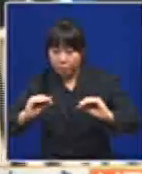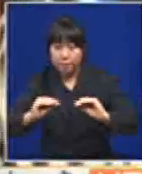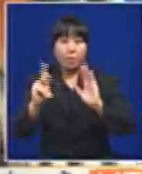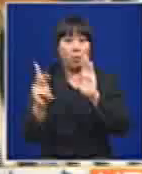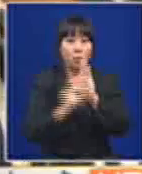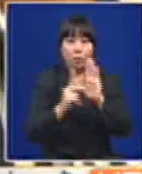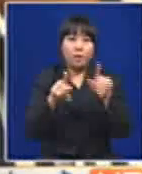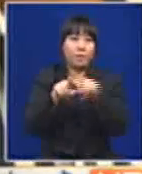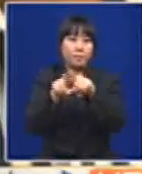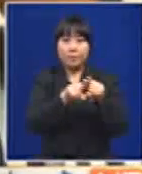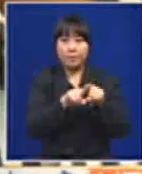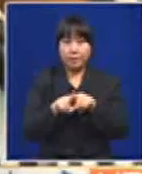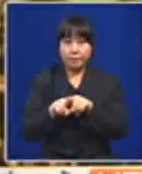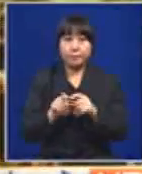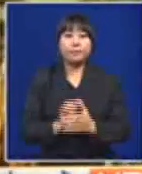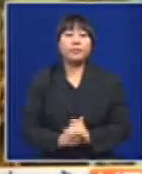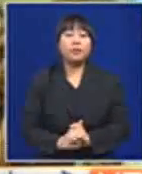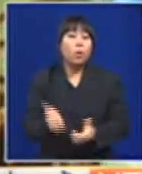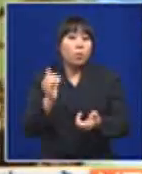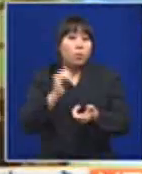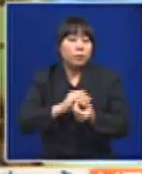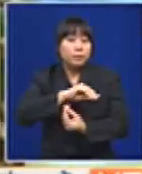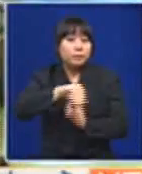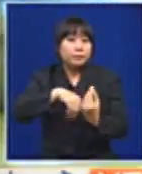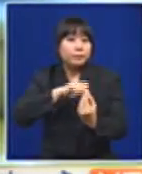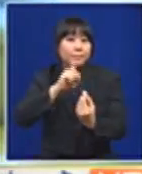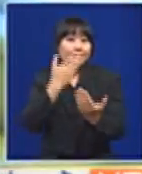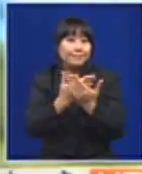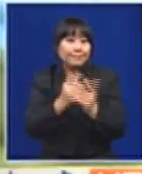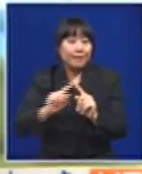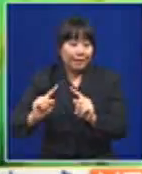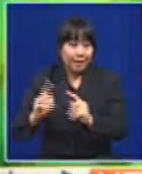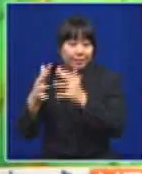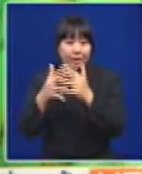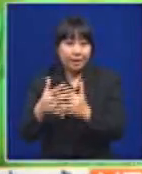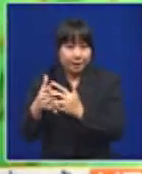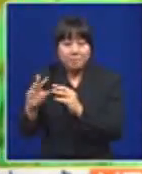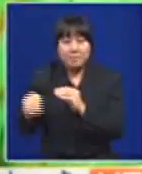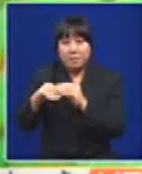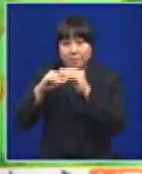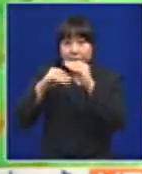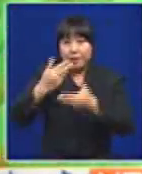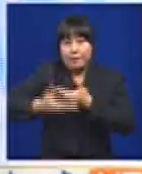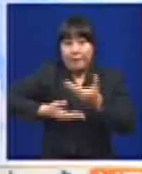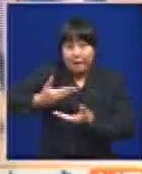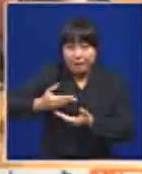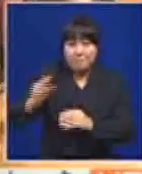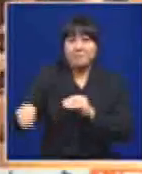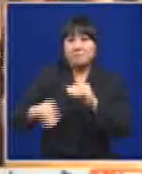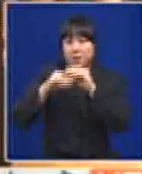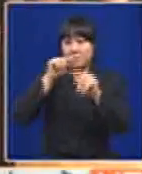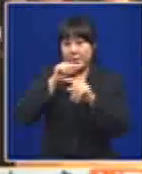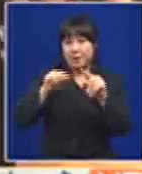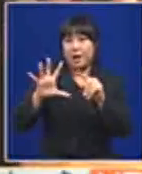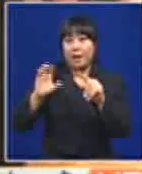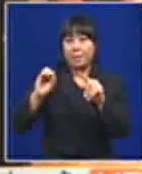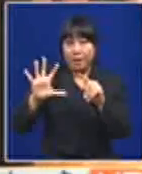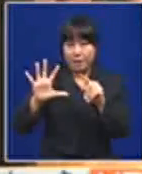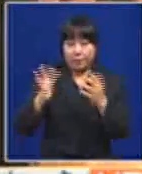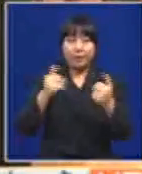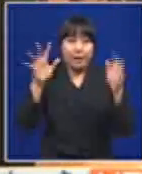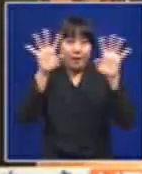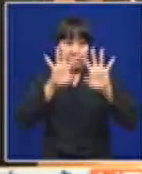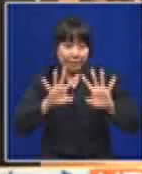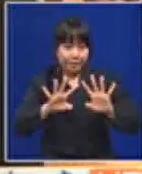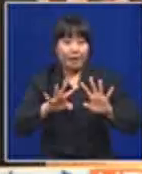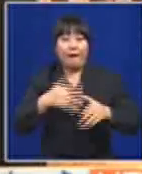ติกาเดียวกันค่ะส่วนความร่วมมือด้านเศรษฐกิจนะคะสหรัฐได้เพิ่มมูลค่าการค้าระหว่างกันร้อยละ55ทำให้อาเซียนยัง